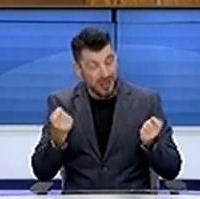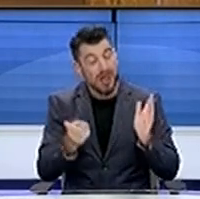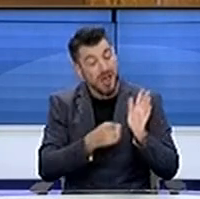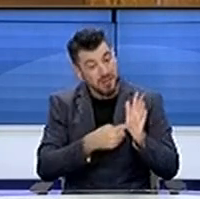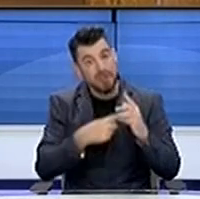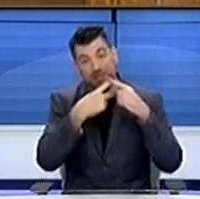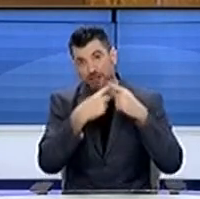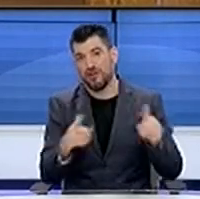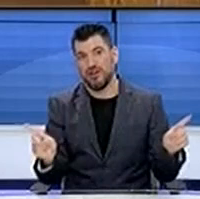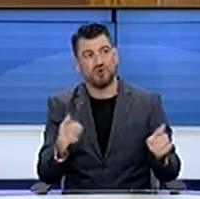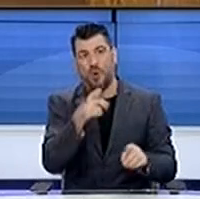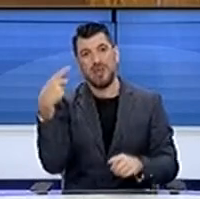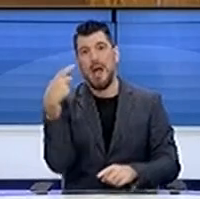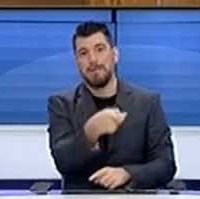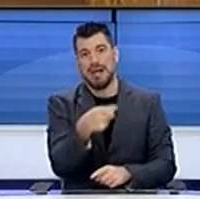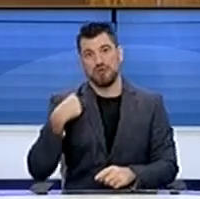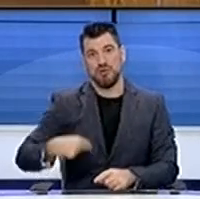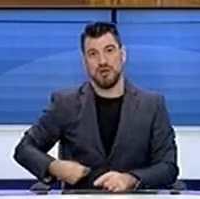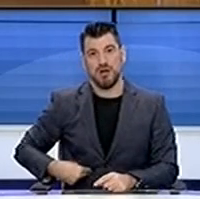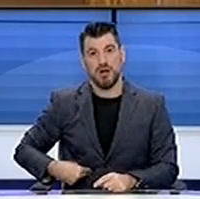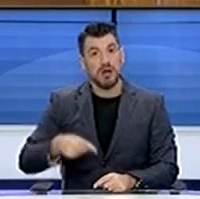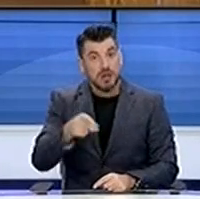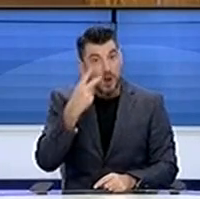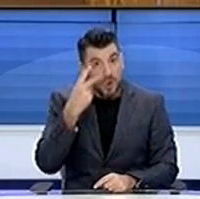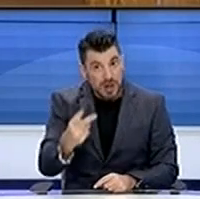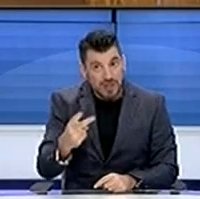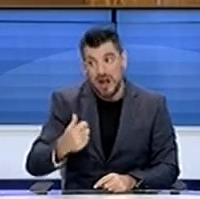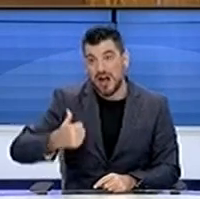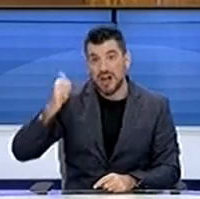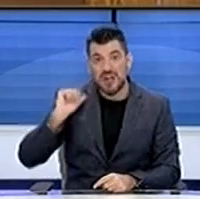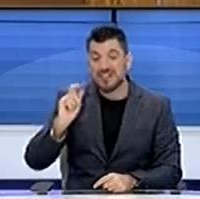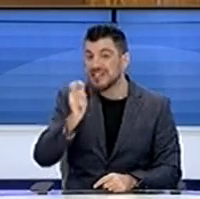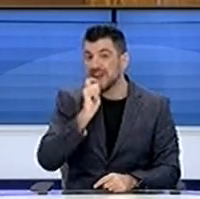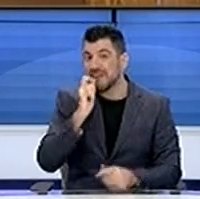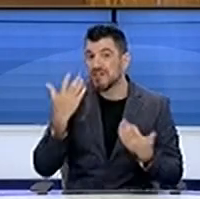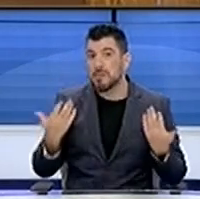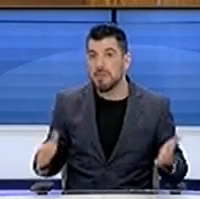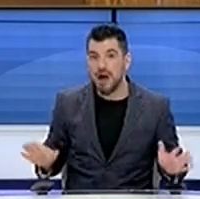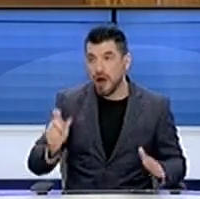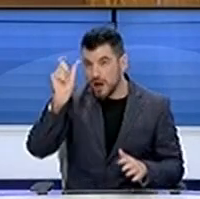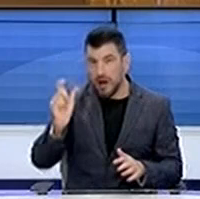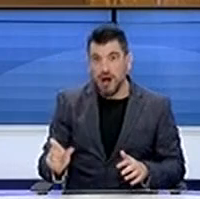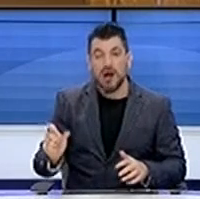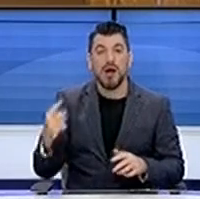Και βεβαίως είδα τη χθεσινή συνέντευξη του Περιφερειάρχη,